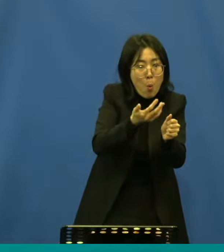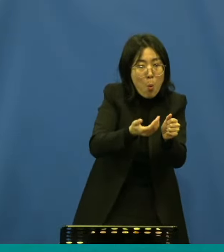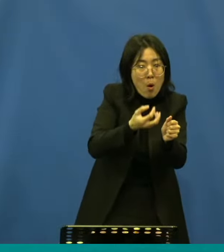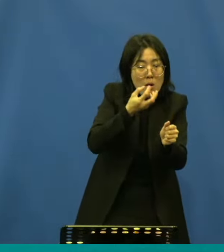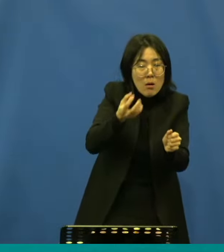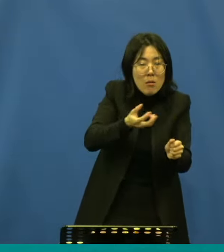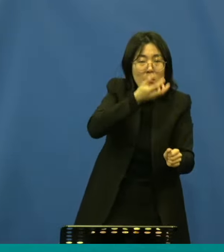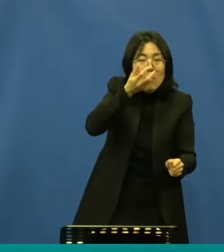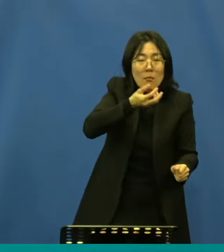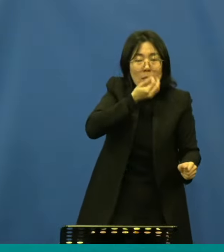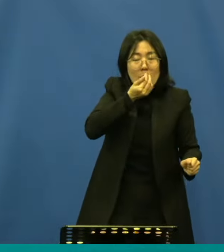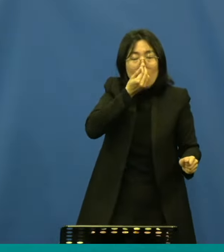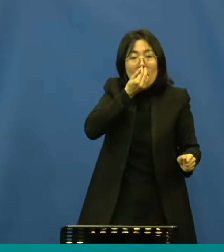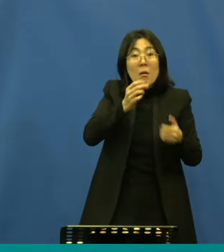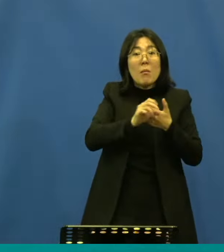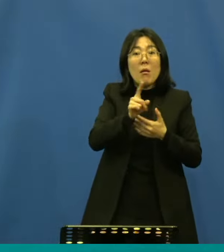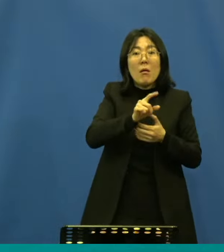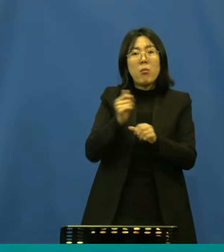독일인처럼